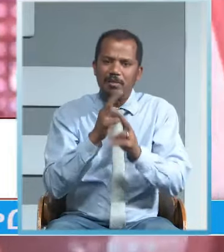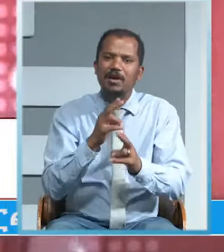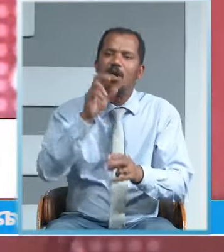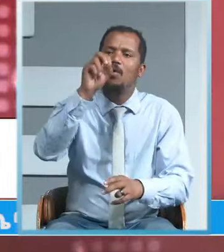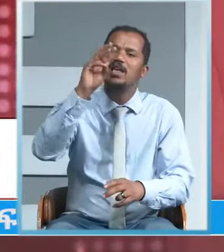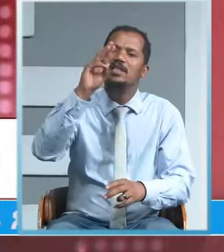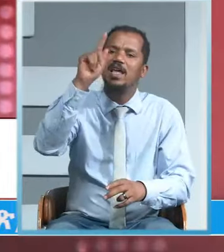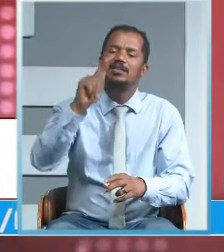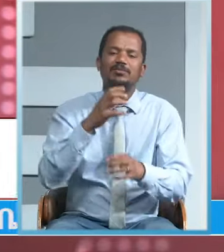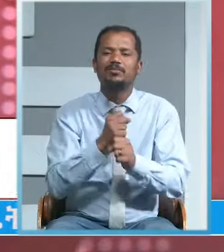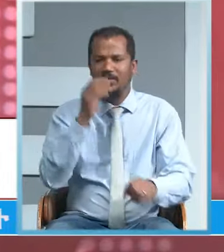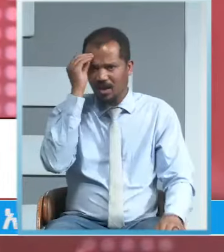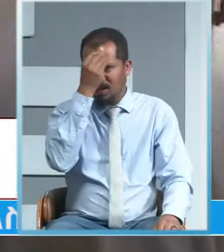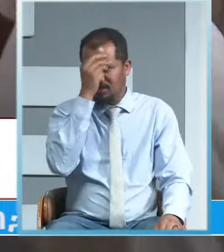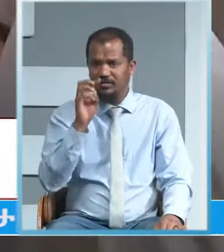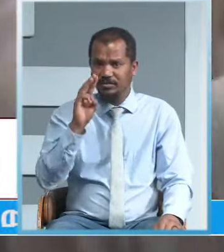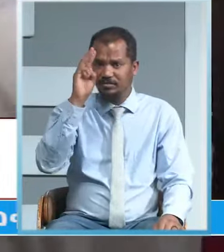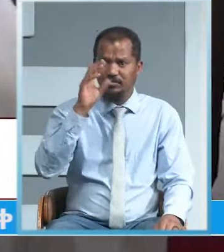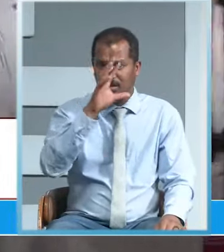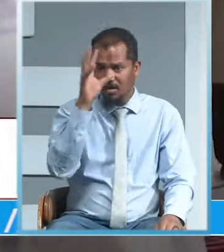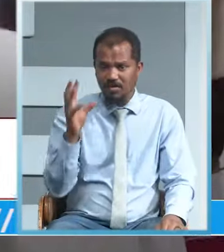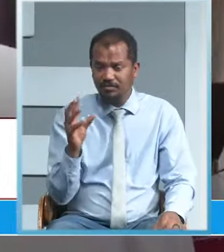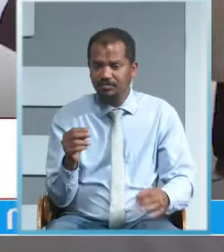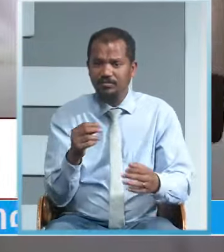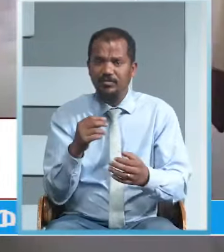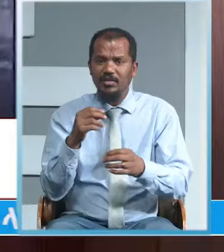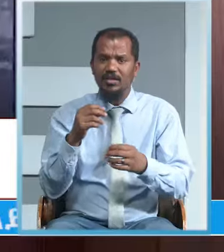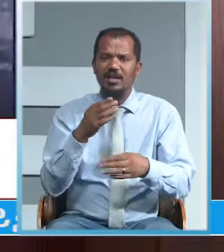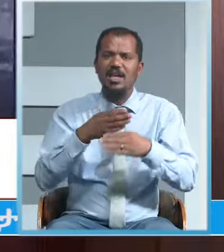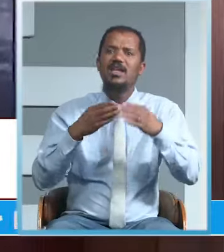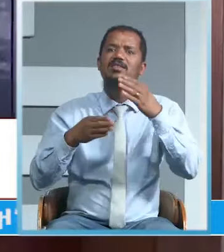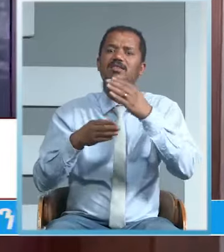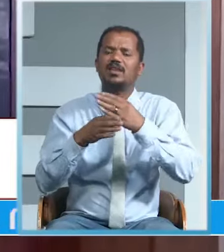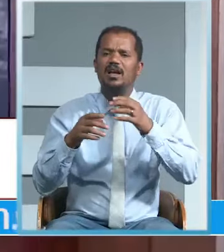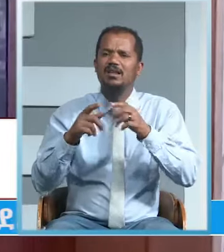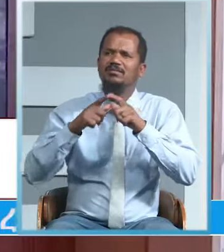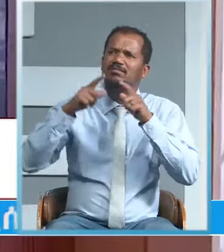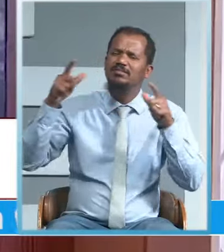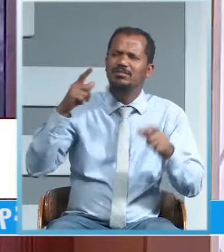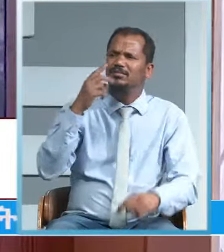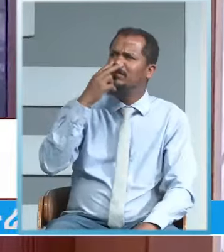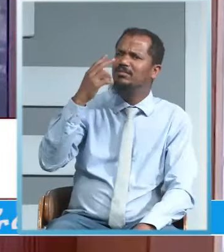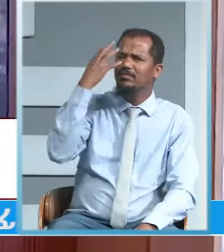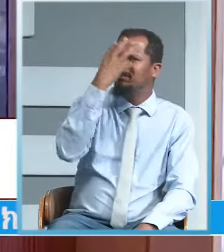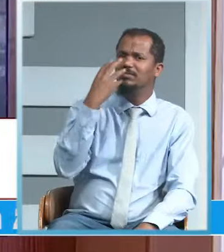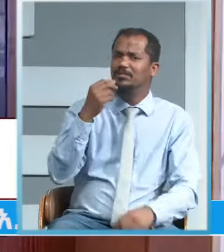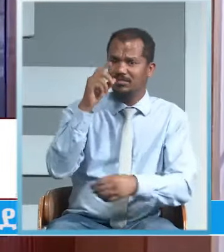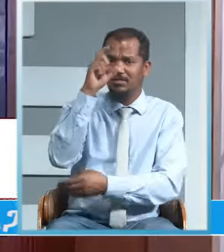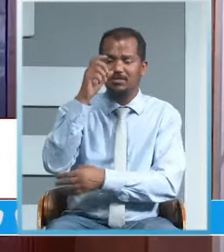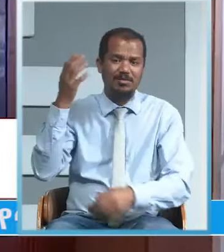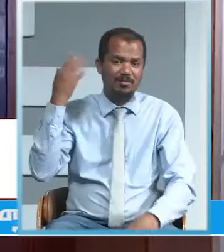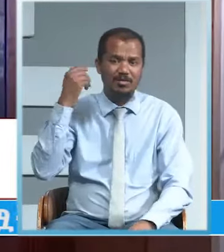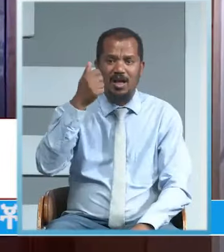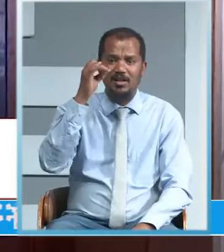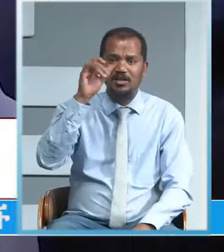የተገለጸው። የአረብና የሰሜን አፍሪካ የሕንፃ ጥበብ የተዋሃደበት ግዙፍና ማራኪ መስጂድ በቀድሞ